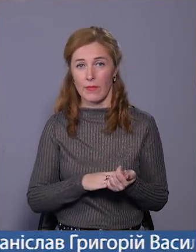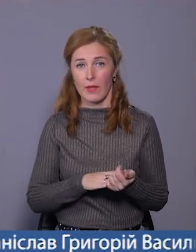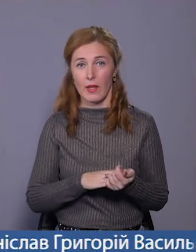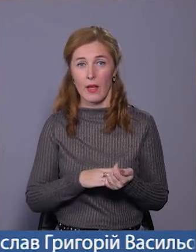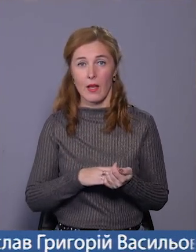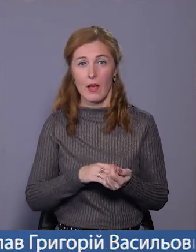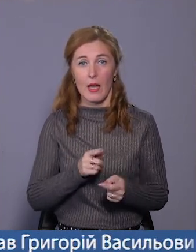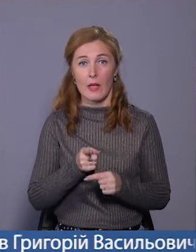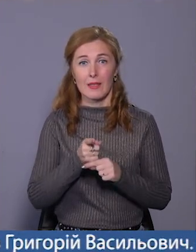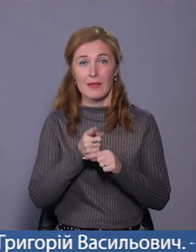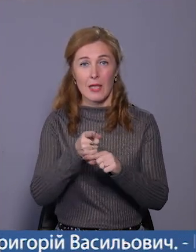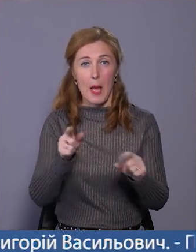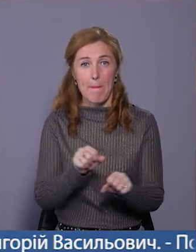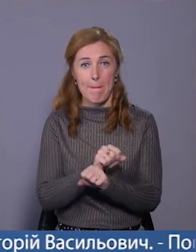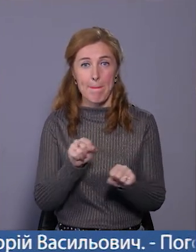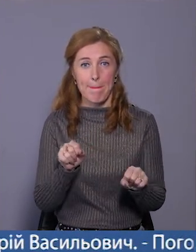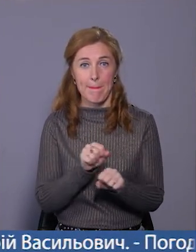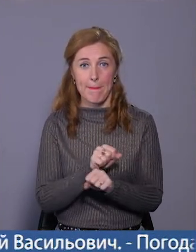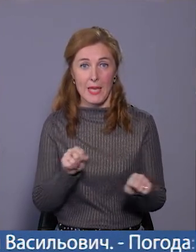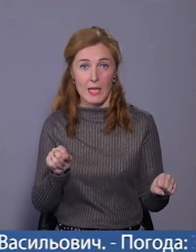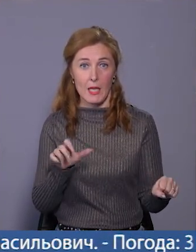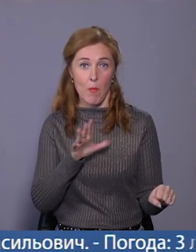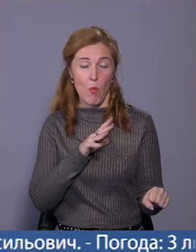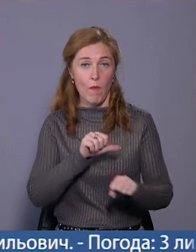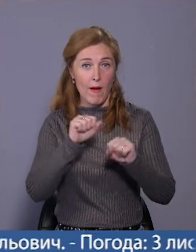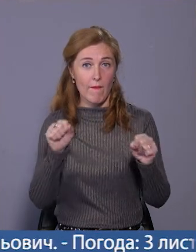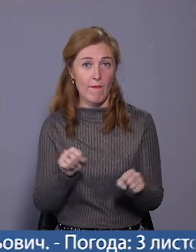протитанкової міни проходив вибух. Розльот